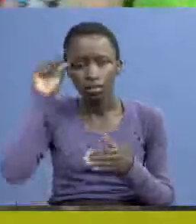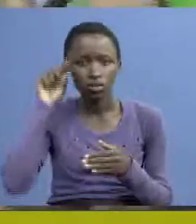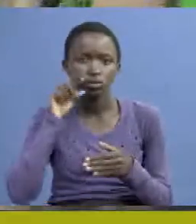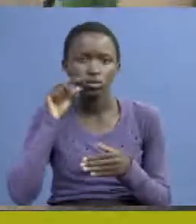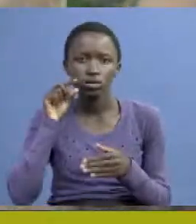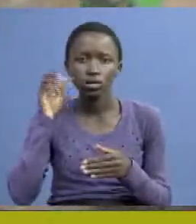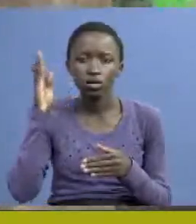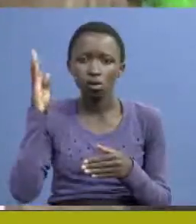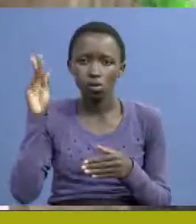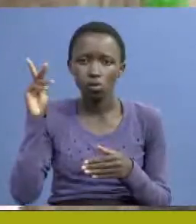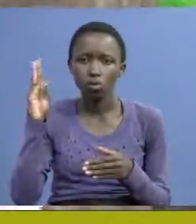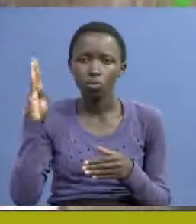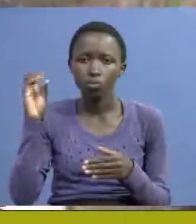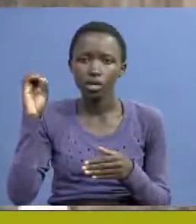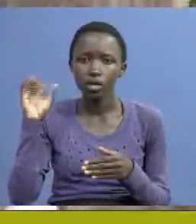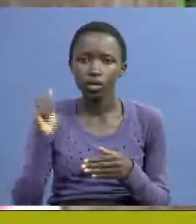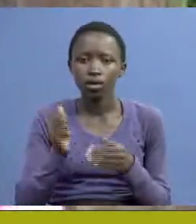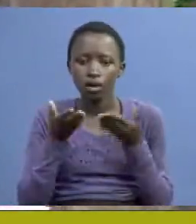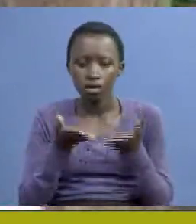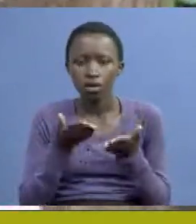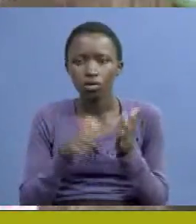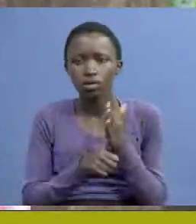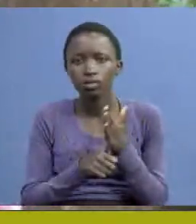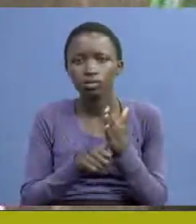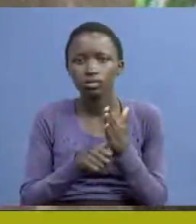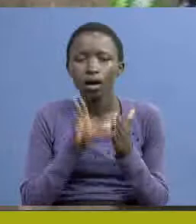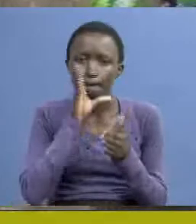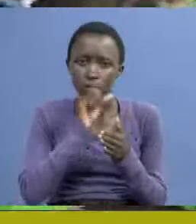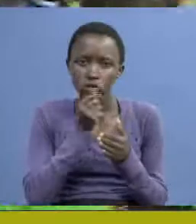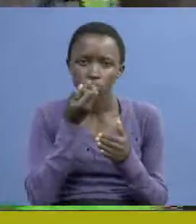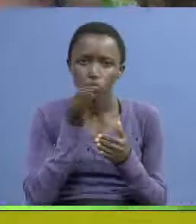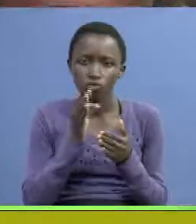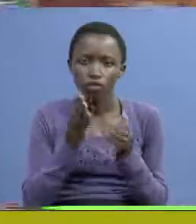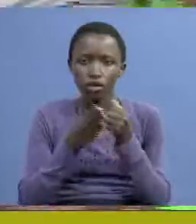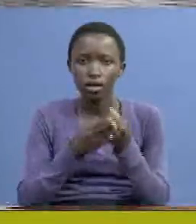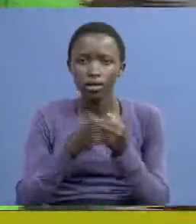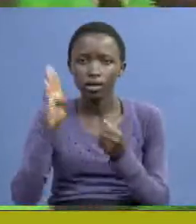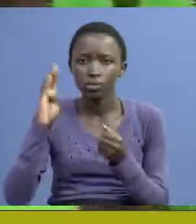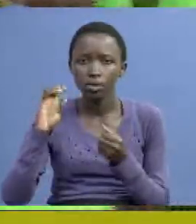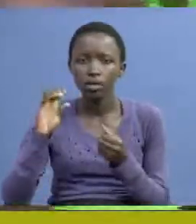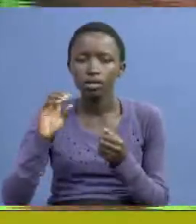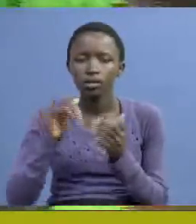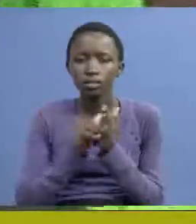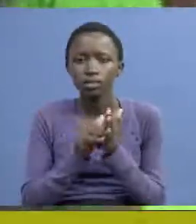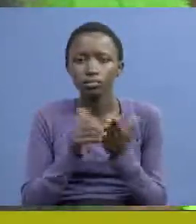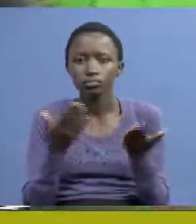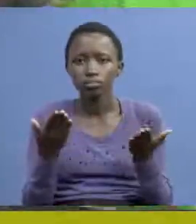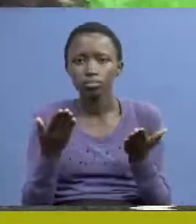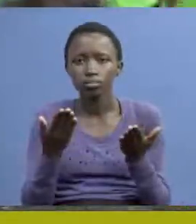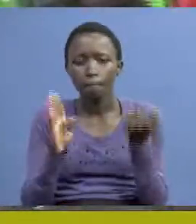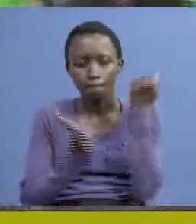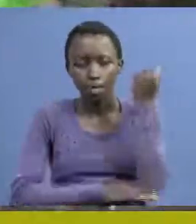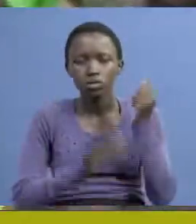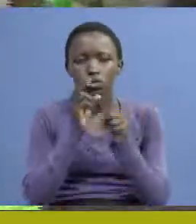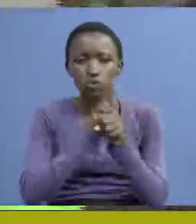jinsia Margaret Kobia. Kashfa ya sasa inayohusisha kupotea kwa zaidi ya bilioni 9 ni miongoni mwa visa vya ubadhirifu wa pesa